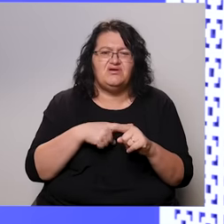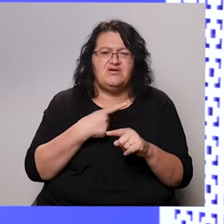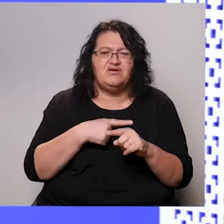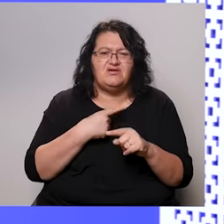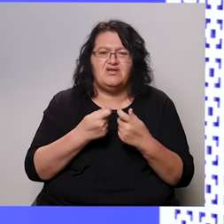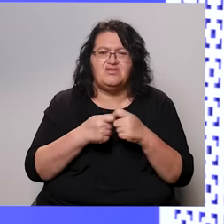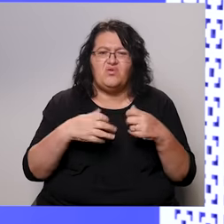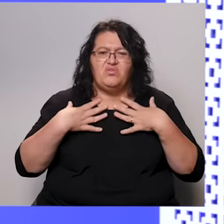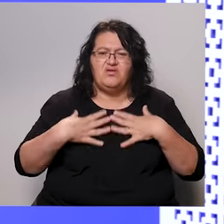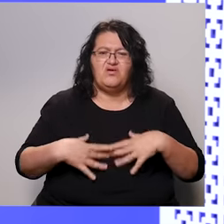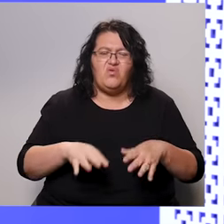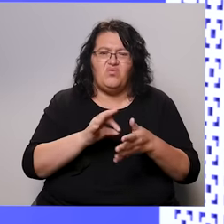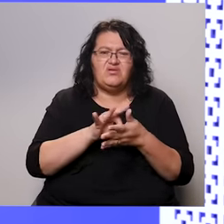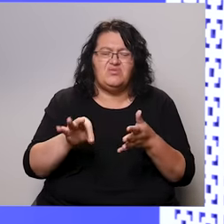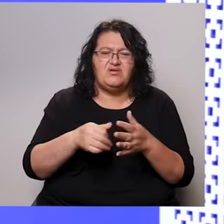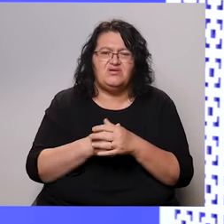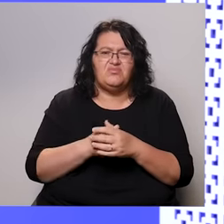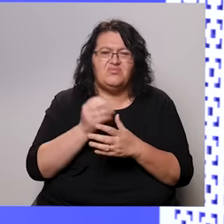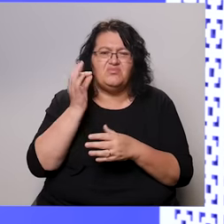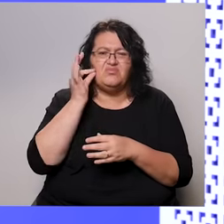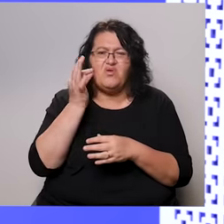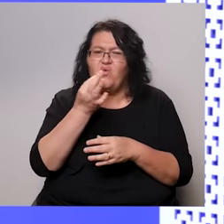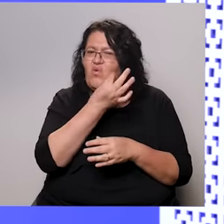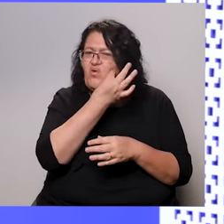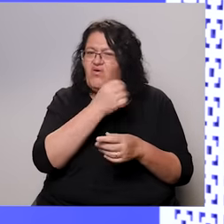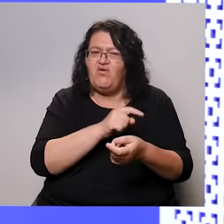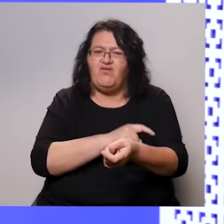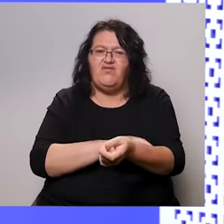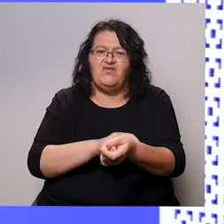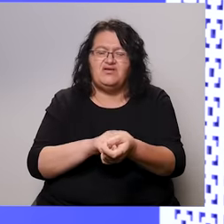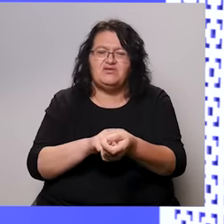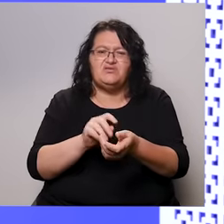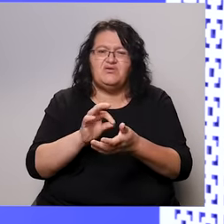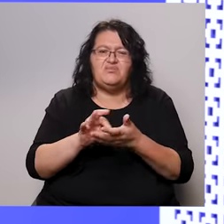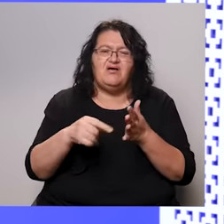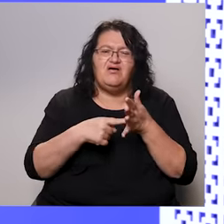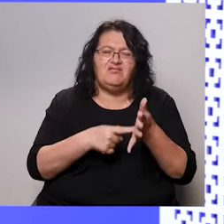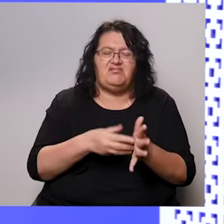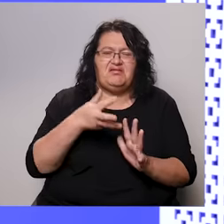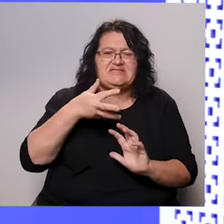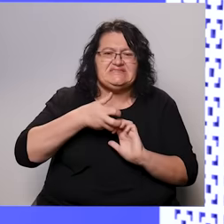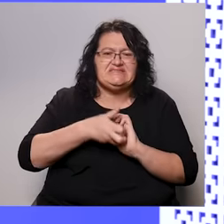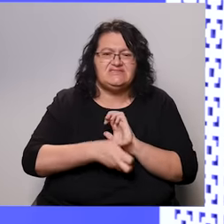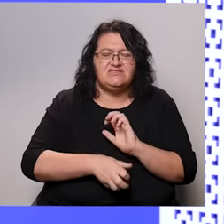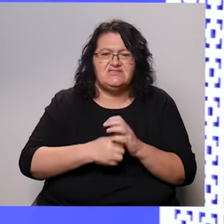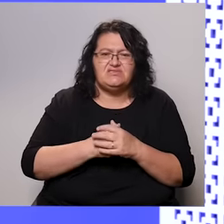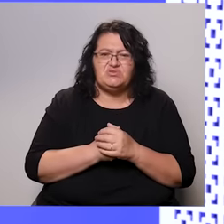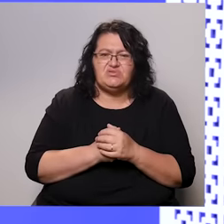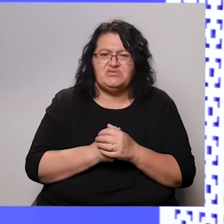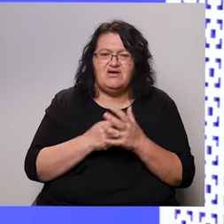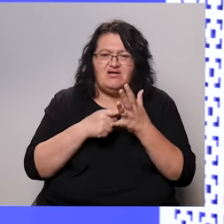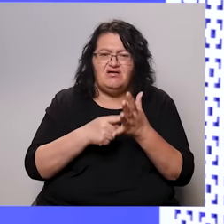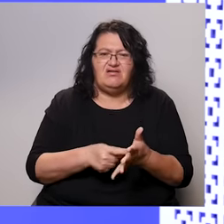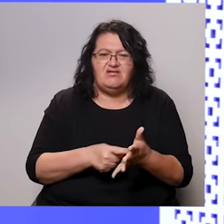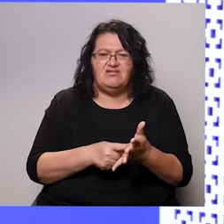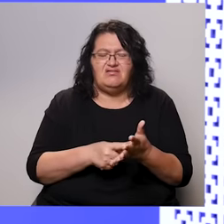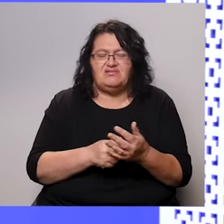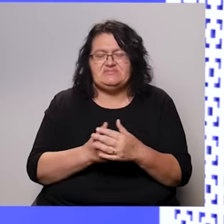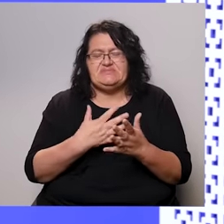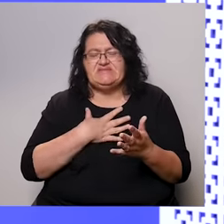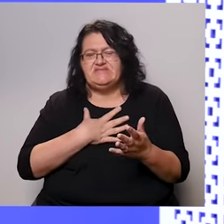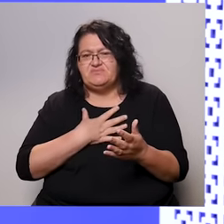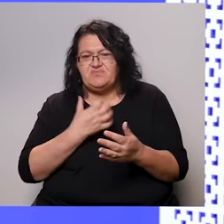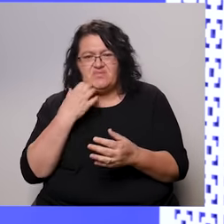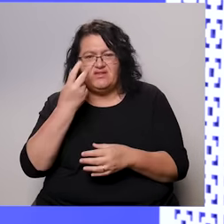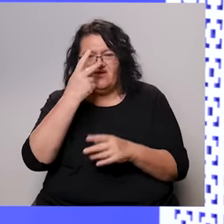pe tot corpul, era vânătă, erau venișoare pe ea ieșită. Deci arăta într-un hal fără de hal. Când